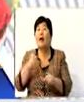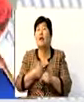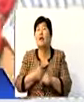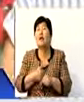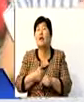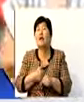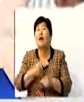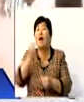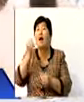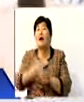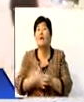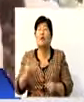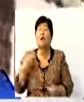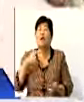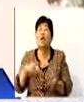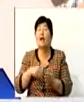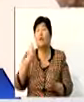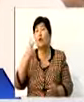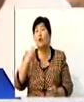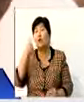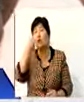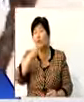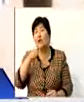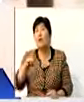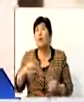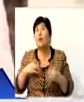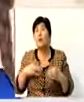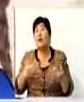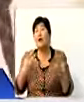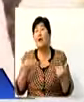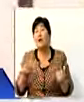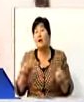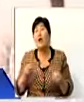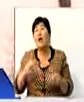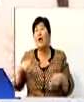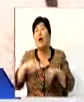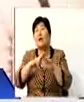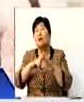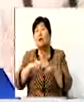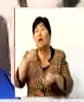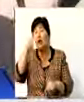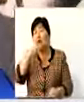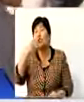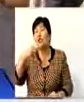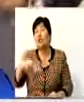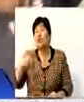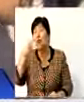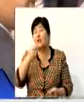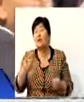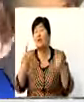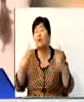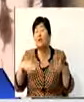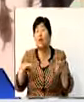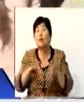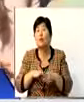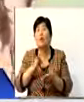астанасы Қазақ елінің Қызылорда қаласының 2 жылдық мерекесіменен және қазіргі елордамыз Астана қаласының 20 жылдық мерекесіменен тұспа-тұс